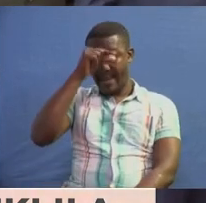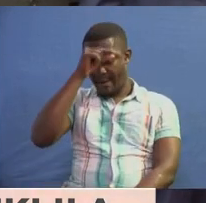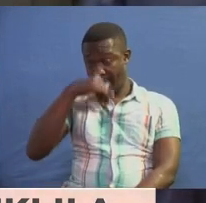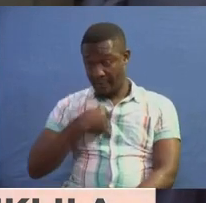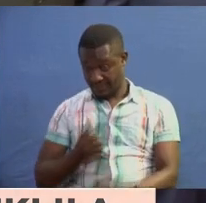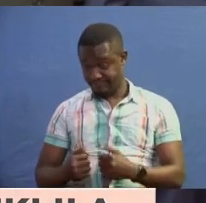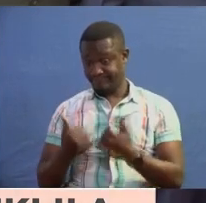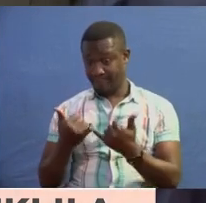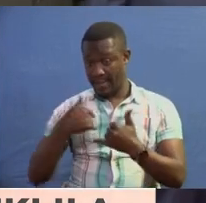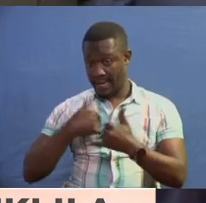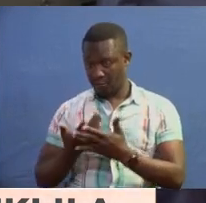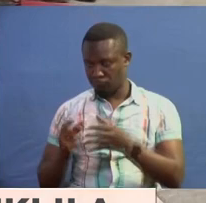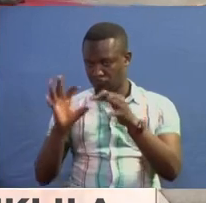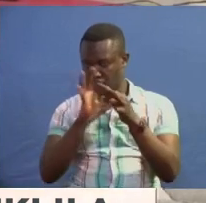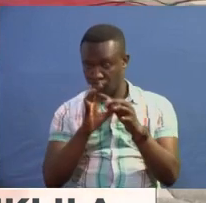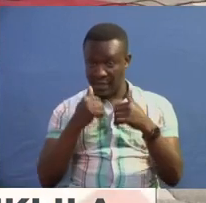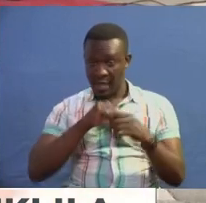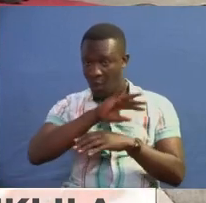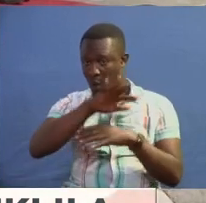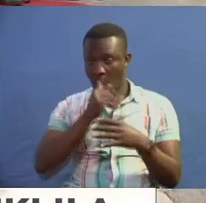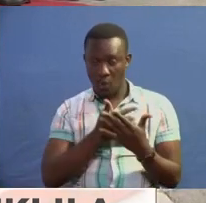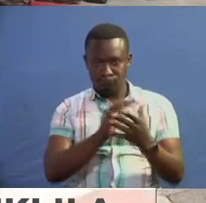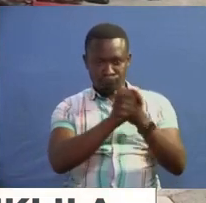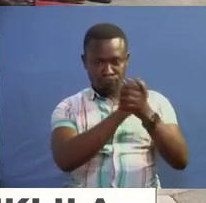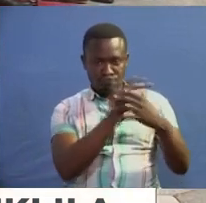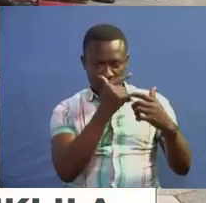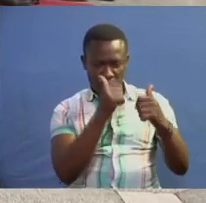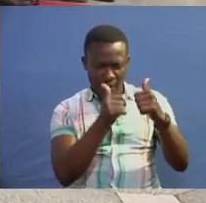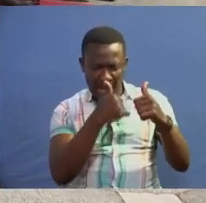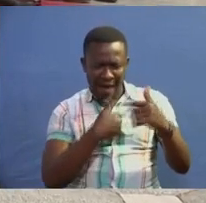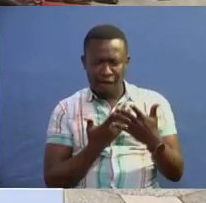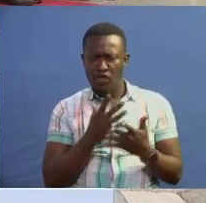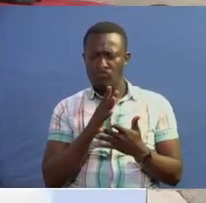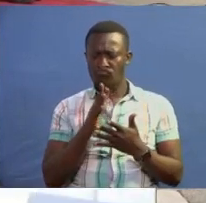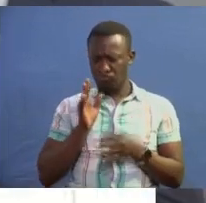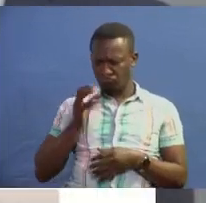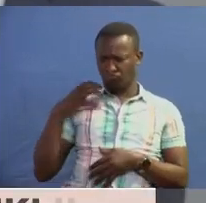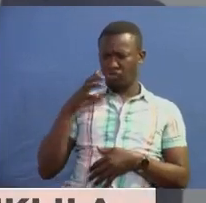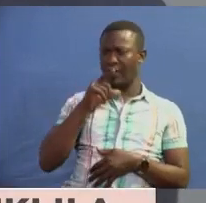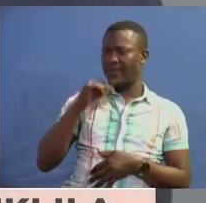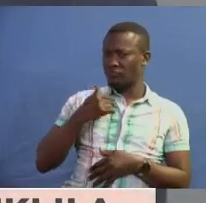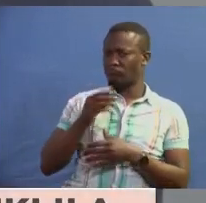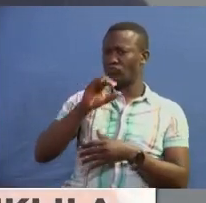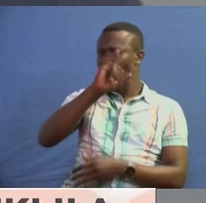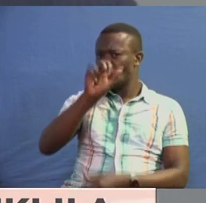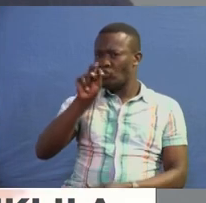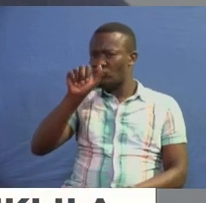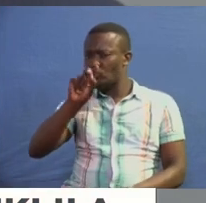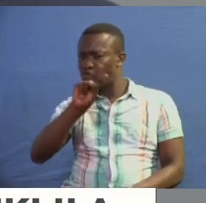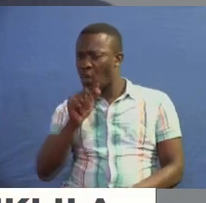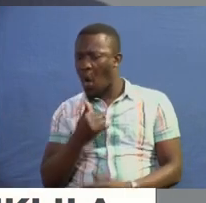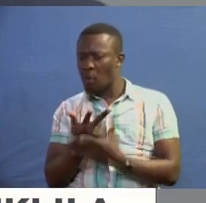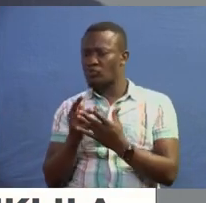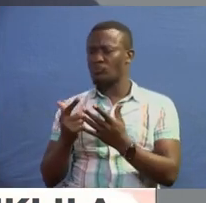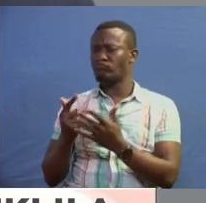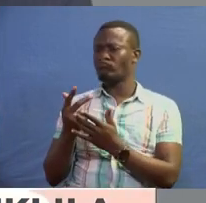mseto, serikali ya muungano, au wate ansheki, kilicho hakiki ni kwamba mwenyekiti wa ODM John Mbadi, manaibu wote